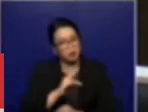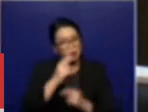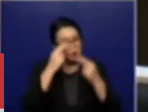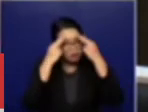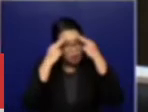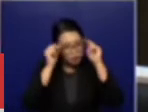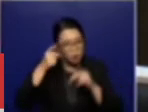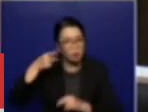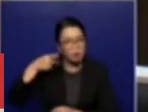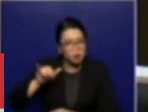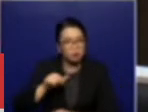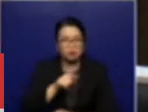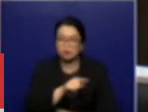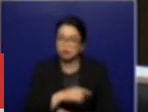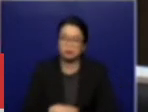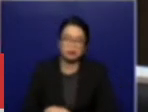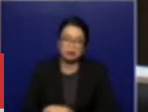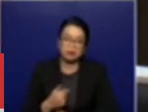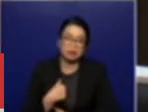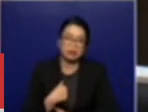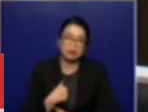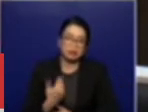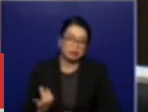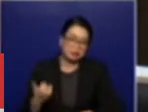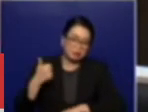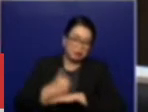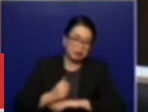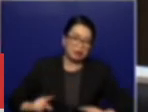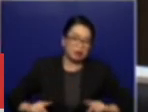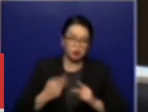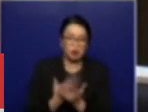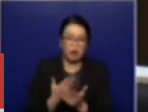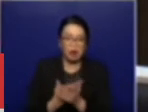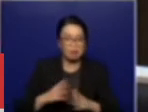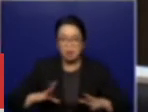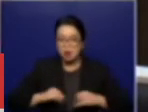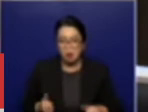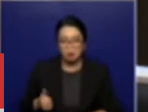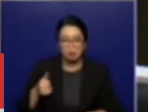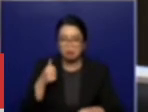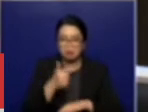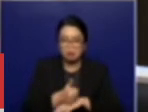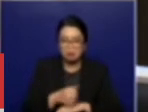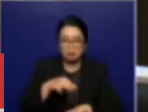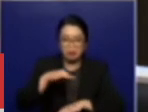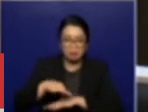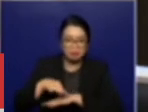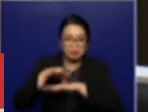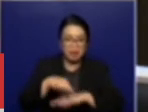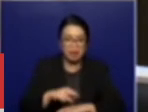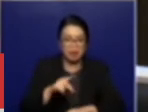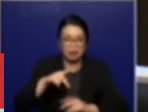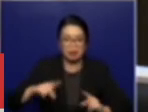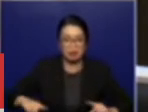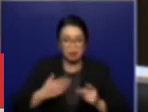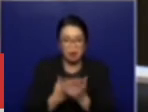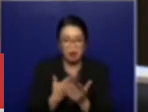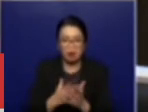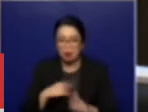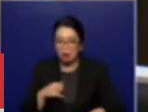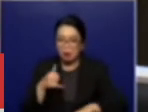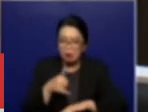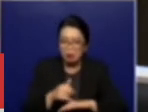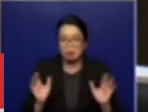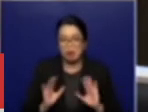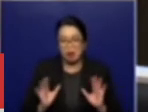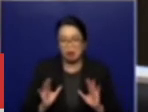ประยุทธ์จึงไม่มีใครเขายอมมาเป็นรัฐมนตรีว่าการกระทรวงการคลังท่านกำลังจะนำประเทศไปสู่ความล้มละลายหรือเปล่าผ